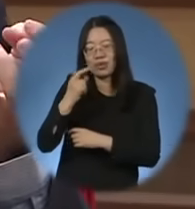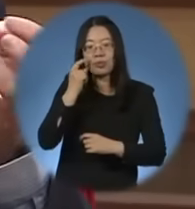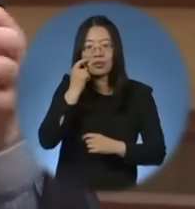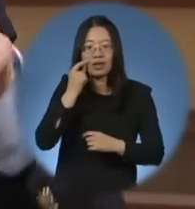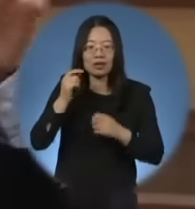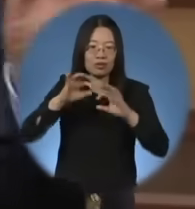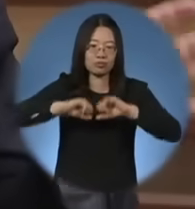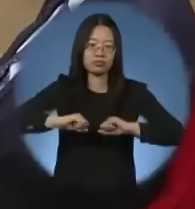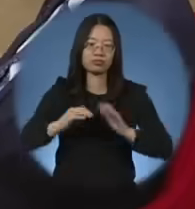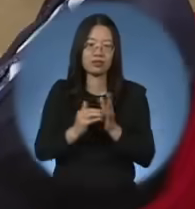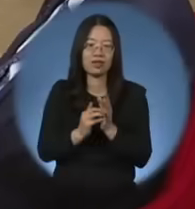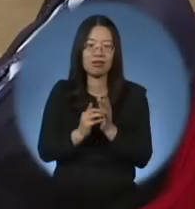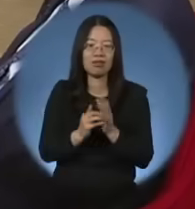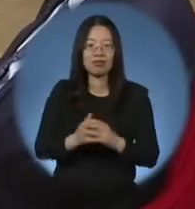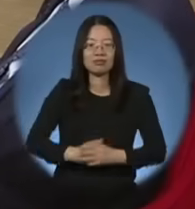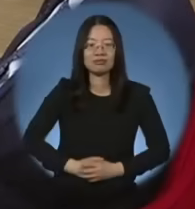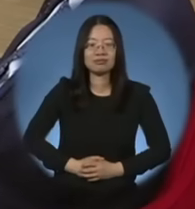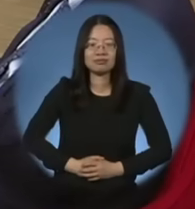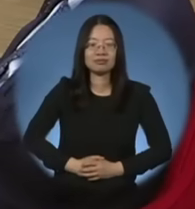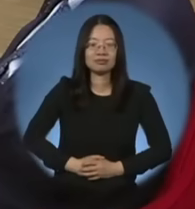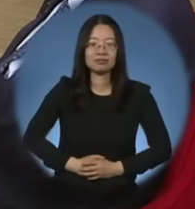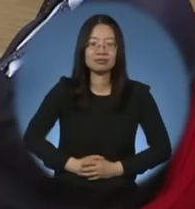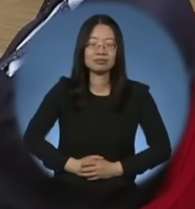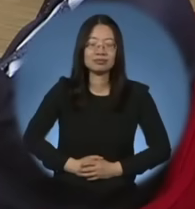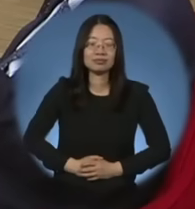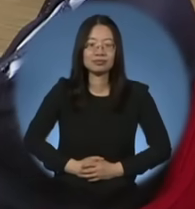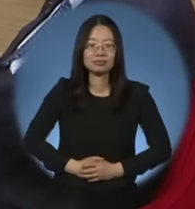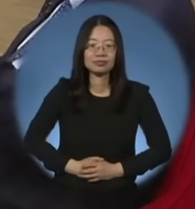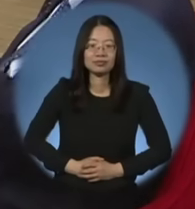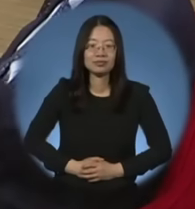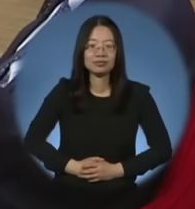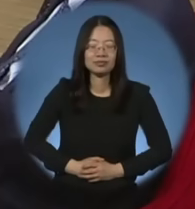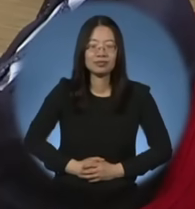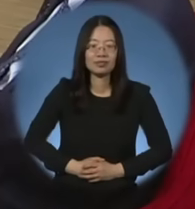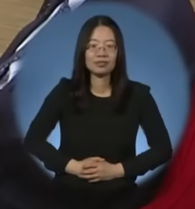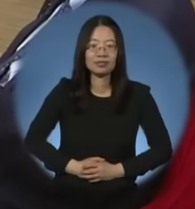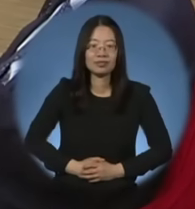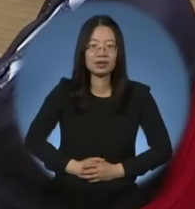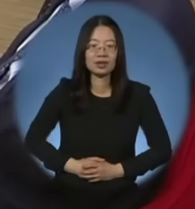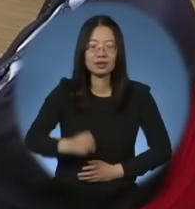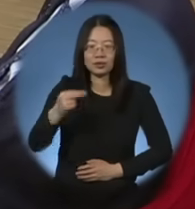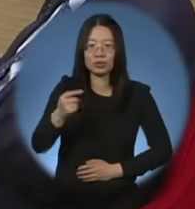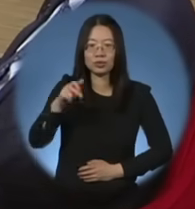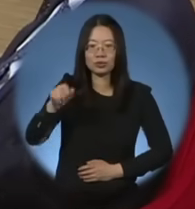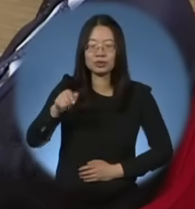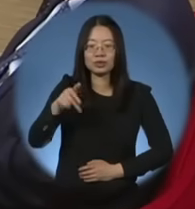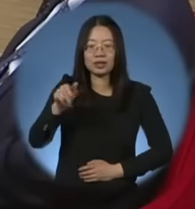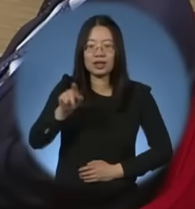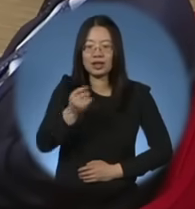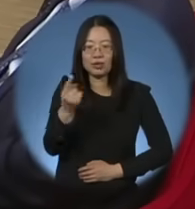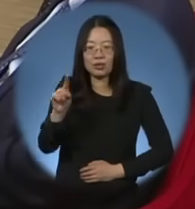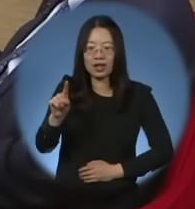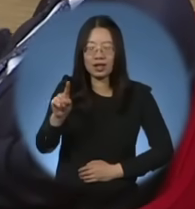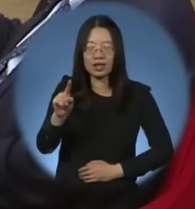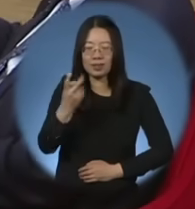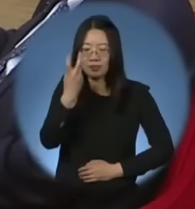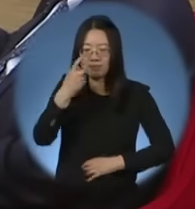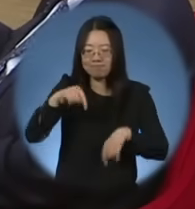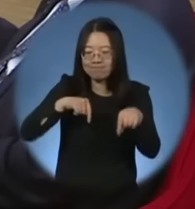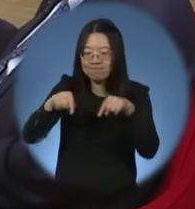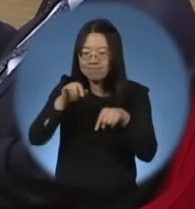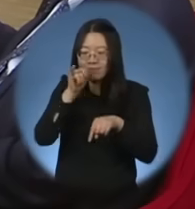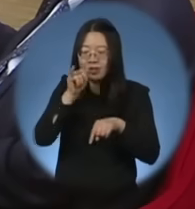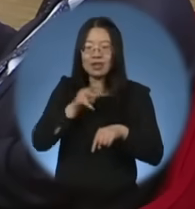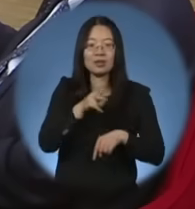없어요 무너지고 아 그래요 저기 저 토쿠가와 생겼잖아요 토쿠가와 이스가 분했고